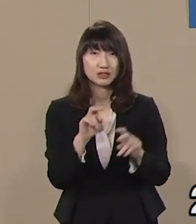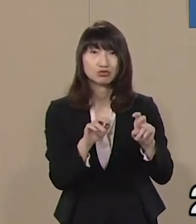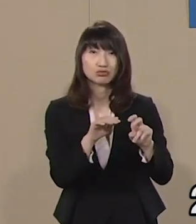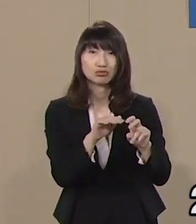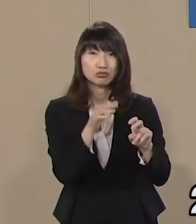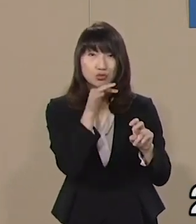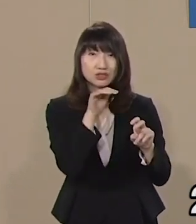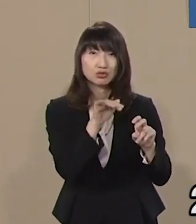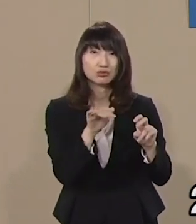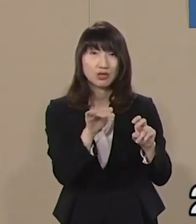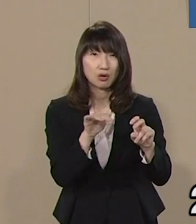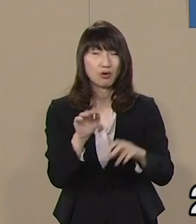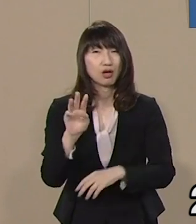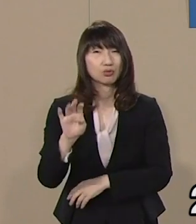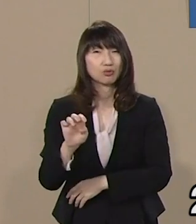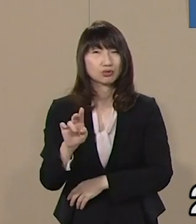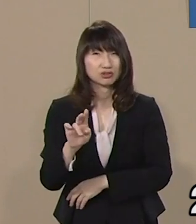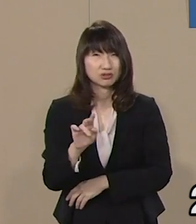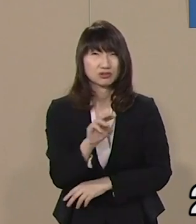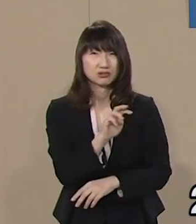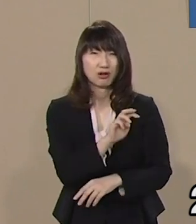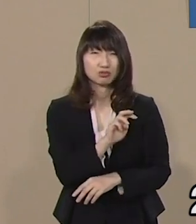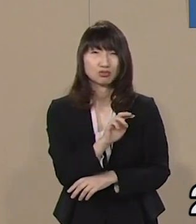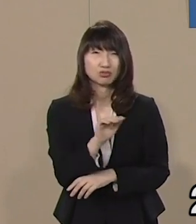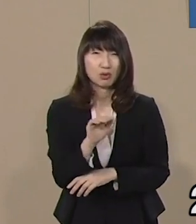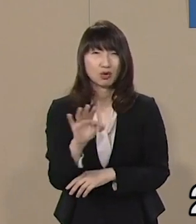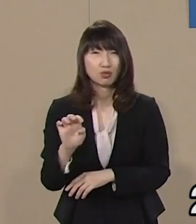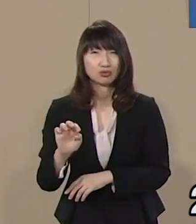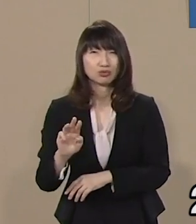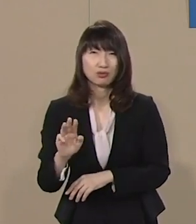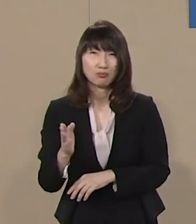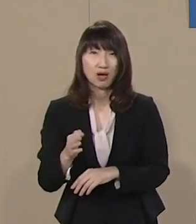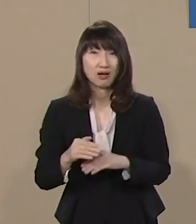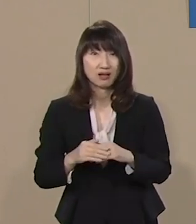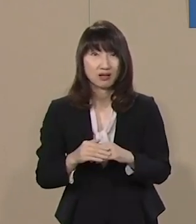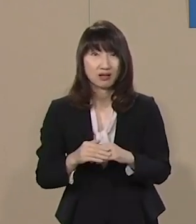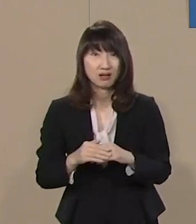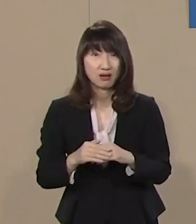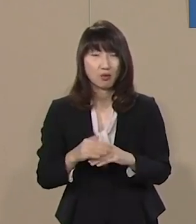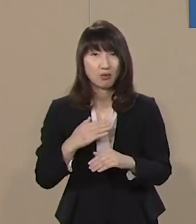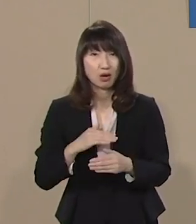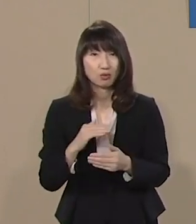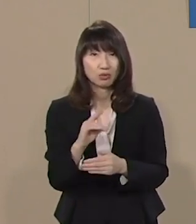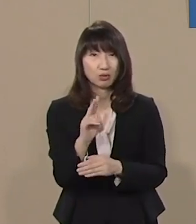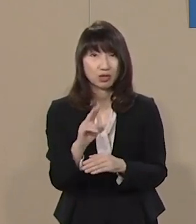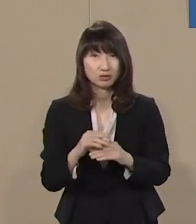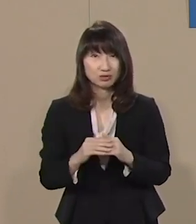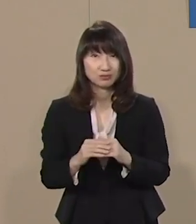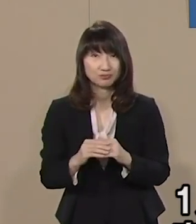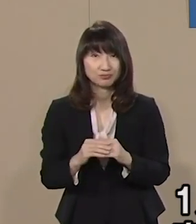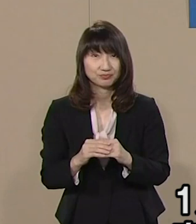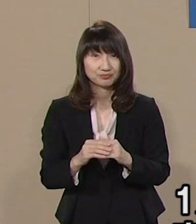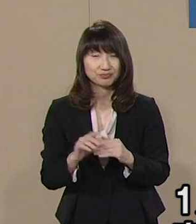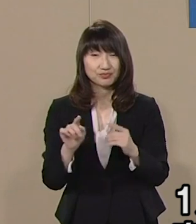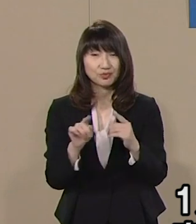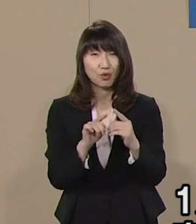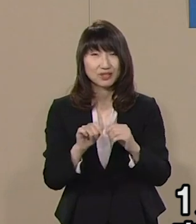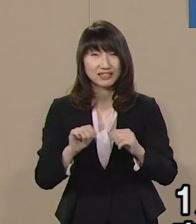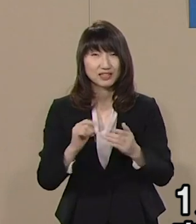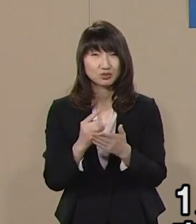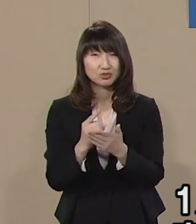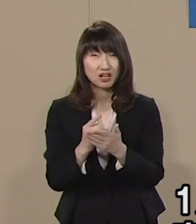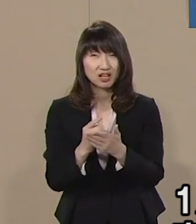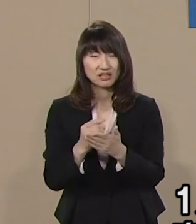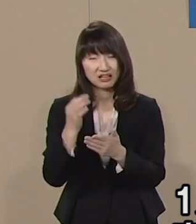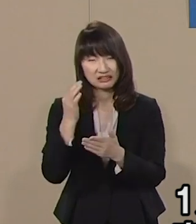重大で40パー40代で43パーに上るここからわかることは2つ1人生きるだけで